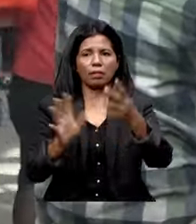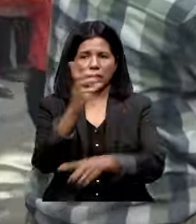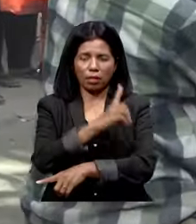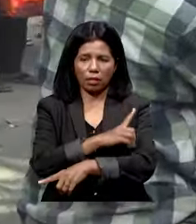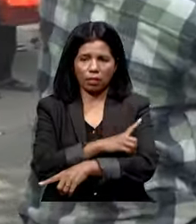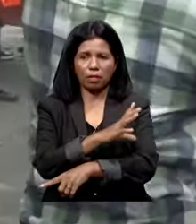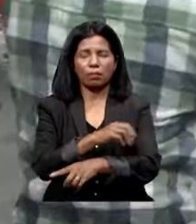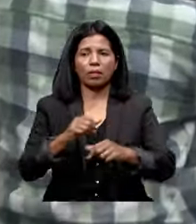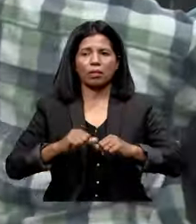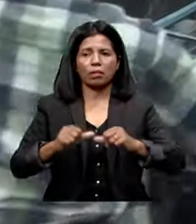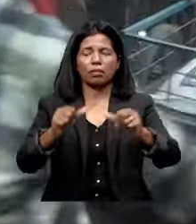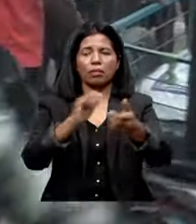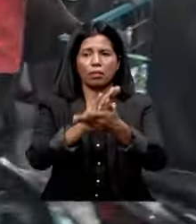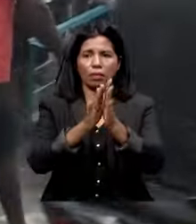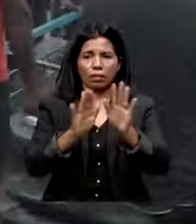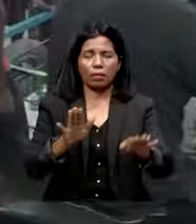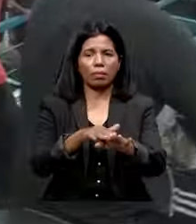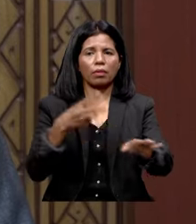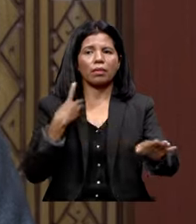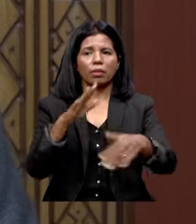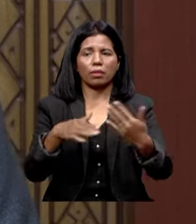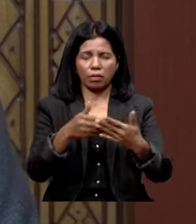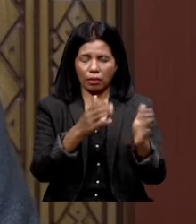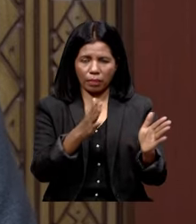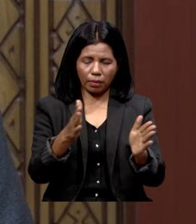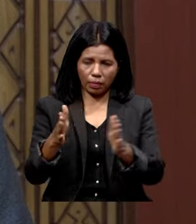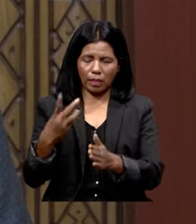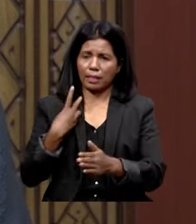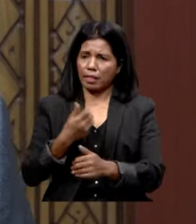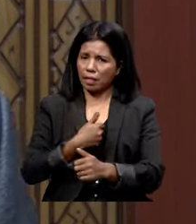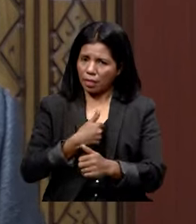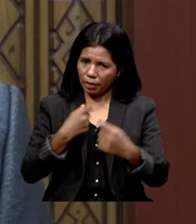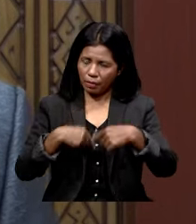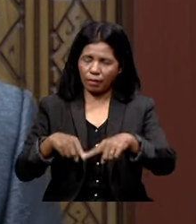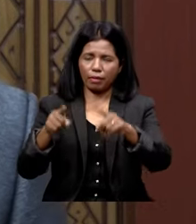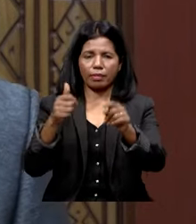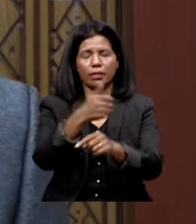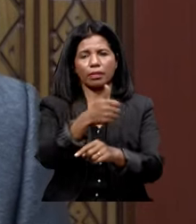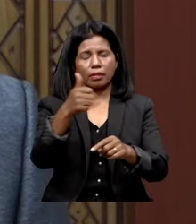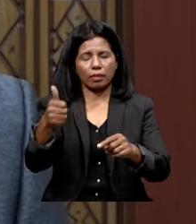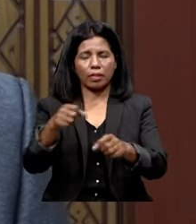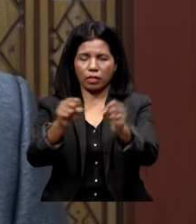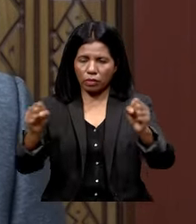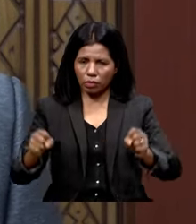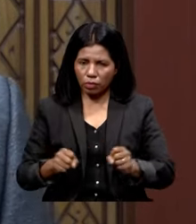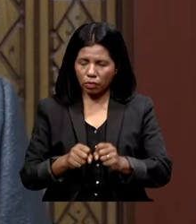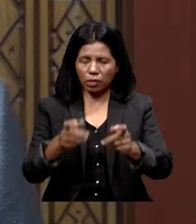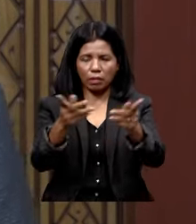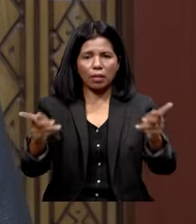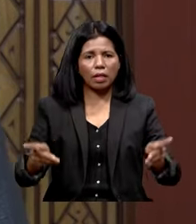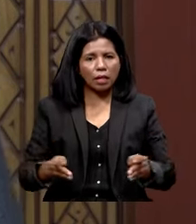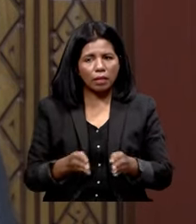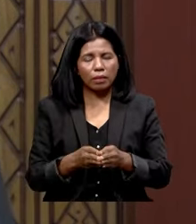ne belela oho hakmatek. Convida atu ito hotu prepar ni tanian, ito fila ide de kilo fal baninia, ninia suku, baninia bairu,